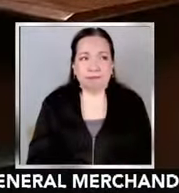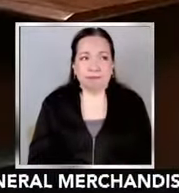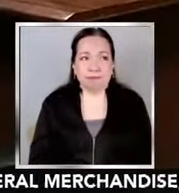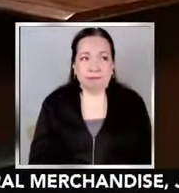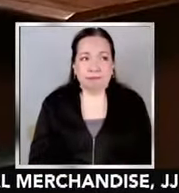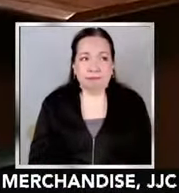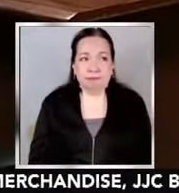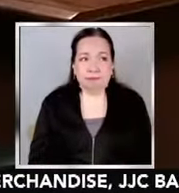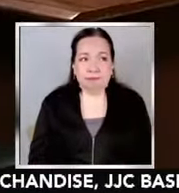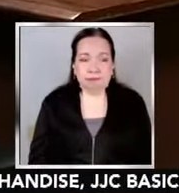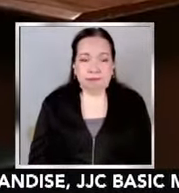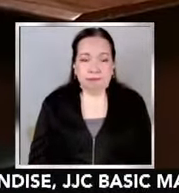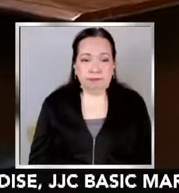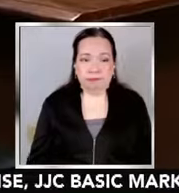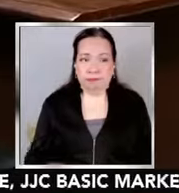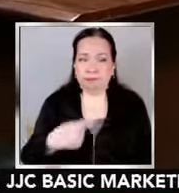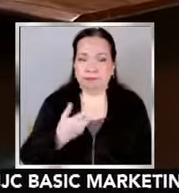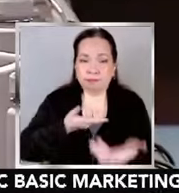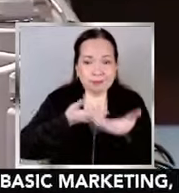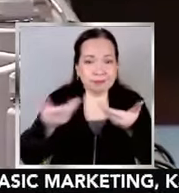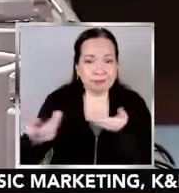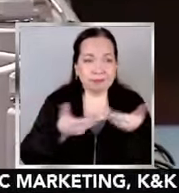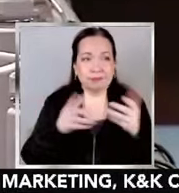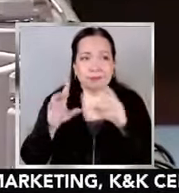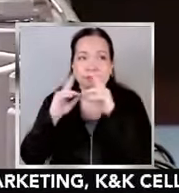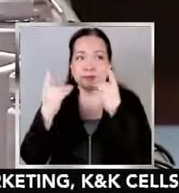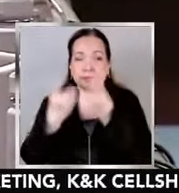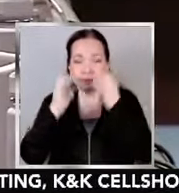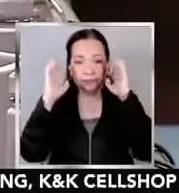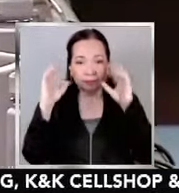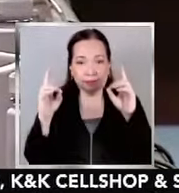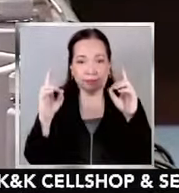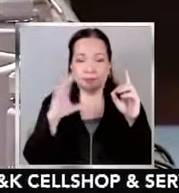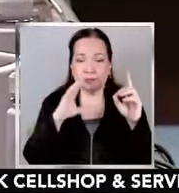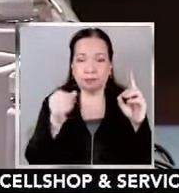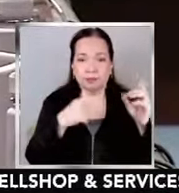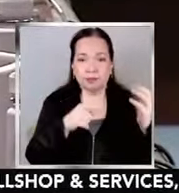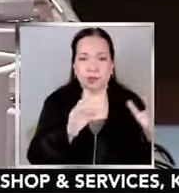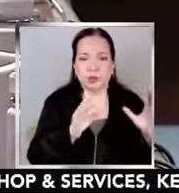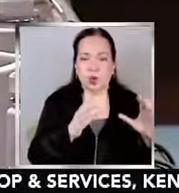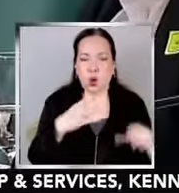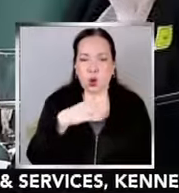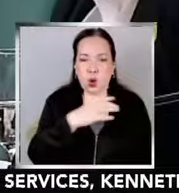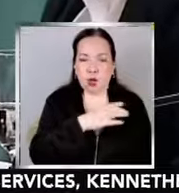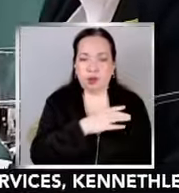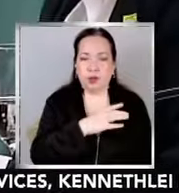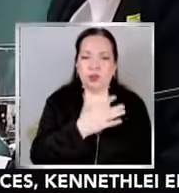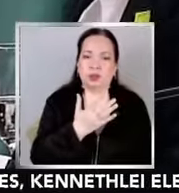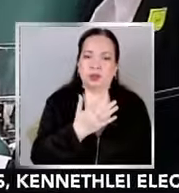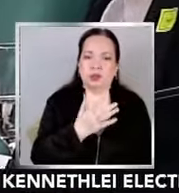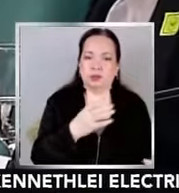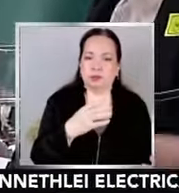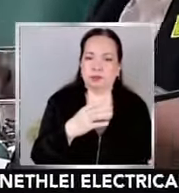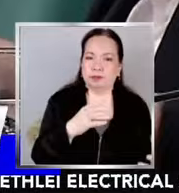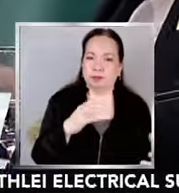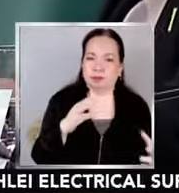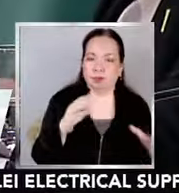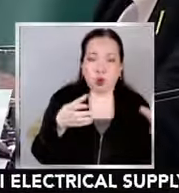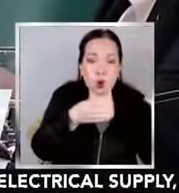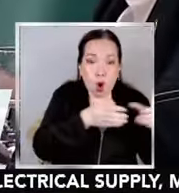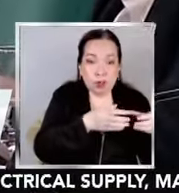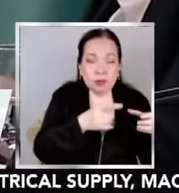Sa dialogong ito ng Department of Education at ng Congressional Commission on Education, inilatag ang malalang problema.